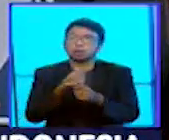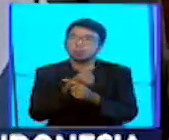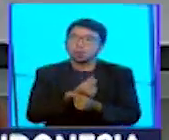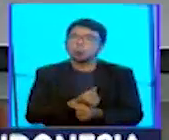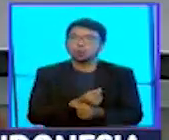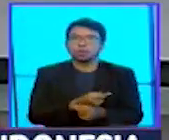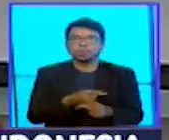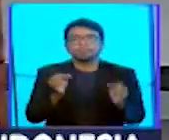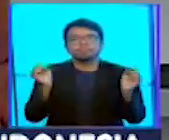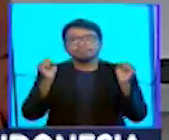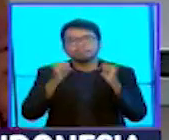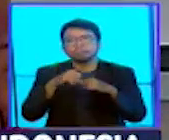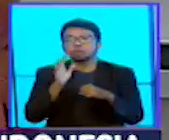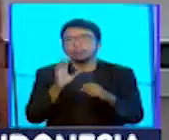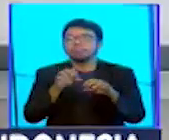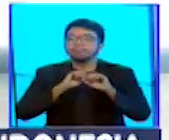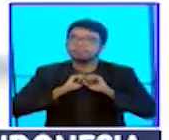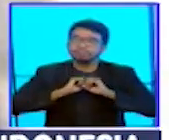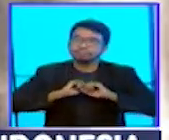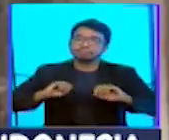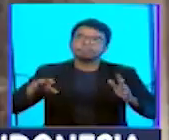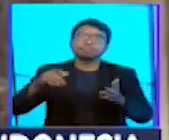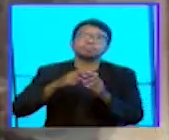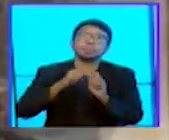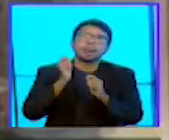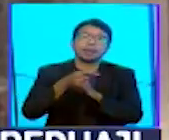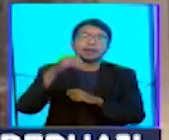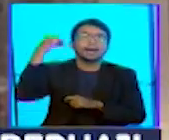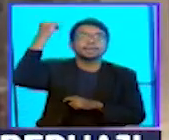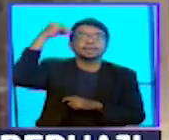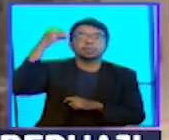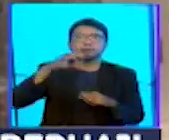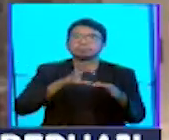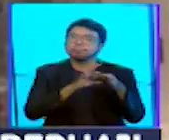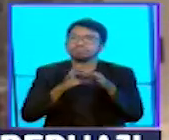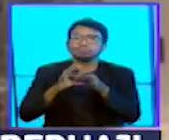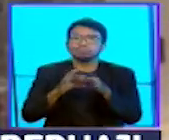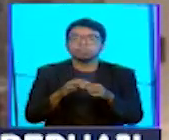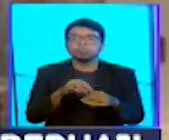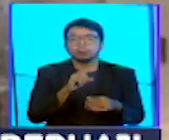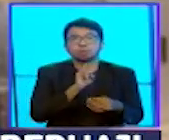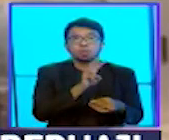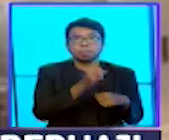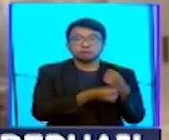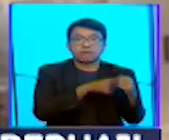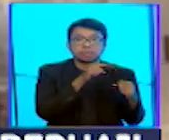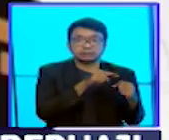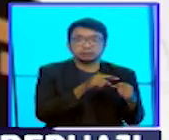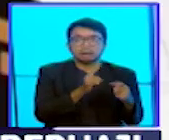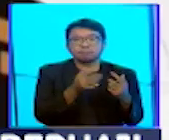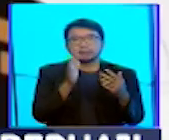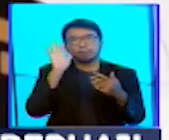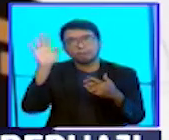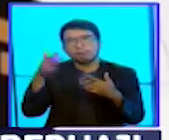dalam memasarkan produk pembiayaan syariah siap haji. Dengan kerjasama ini, kedua perusahaan memberikan kemudahan kepada masyarakat Indonesia yang ingin